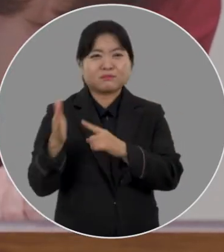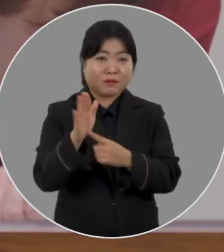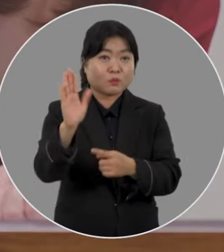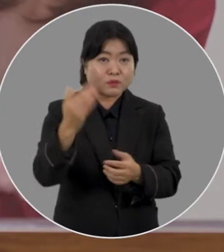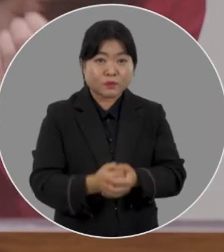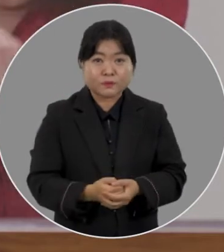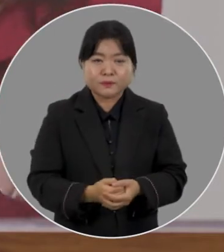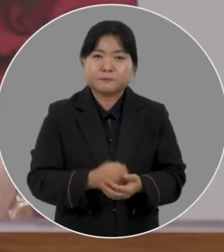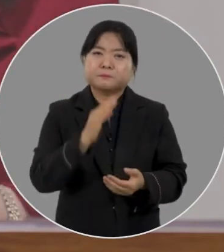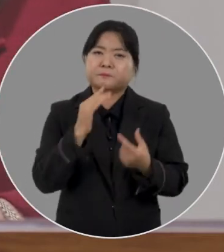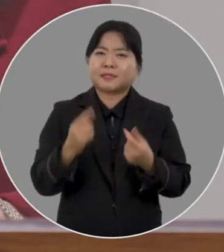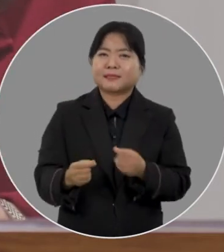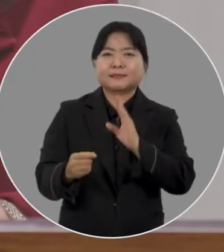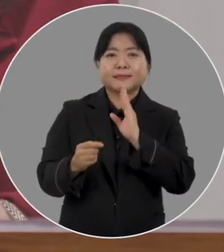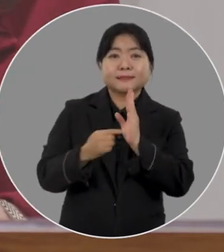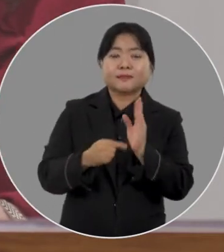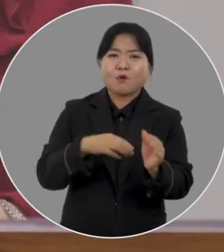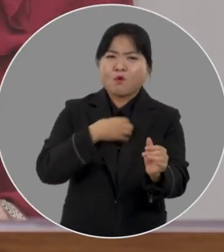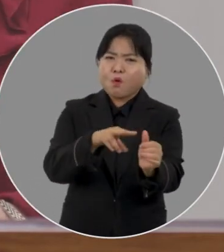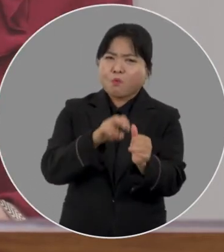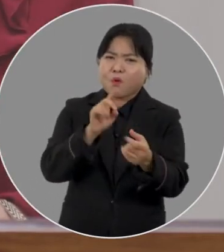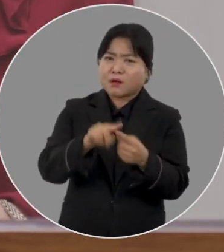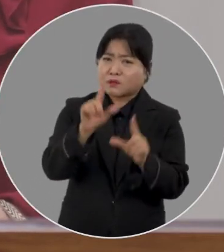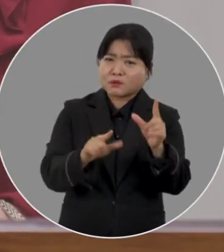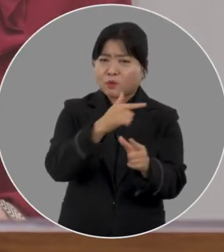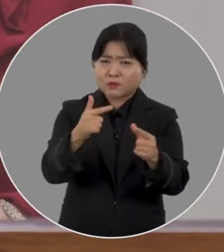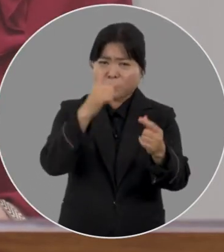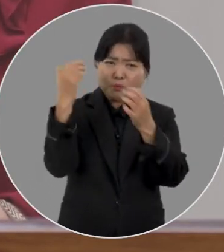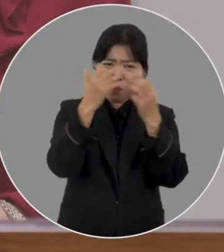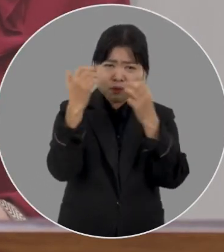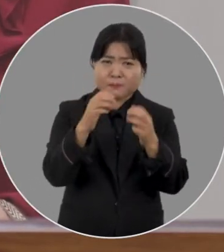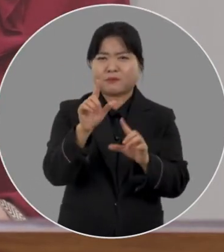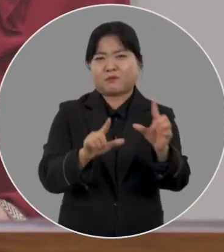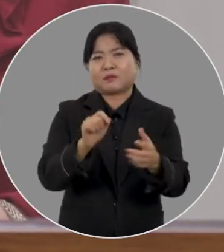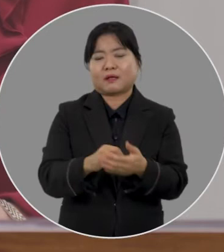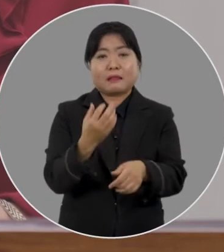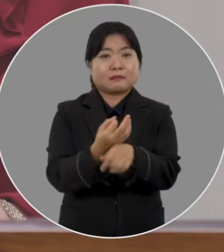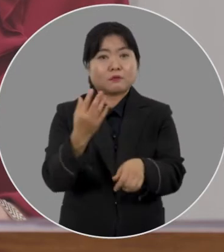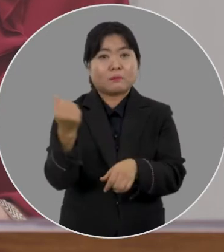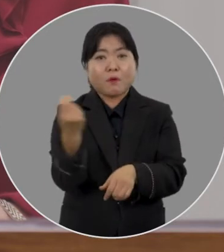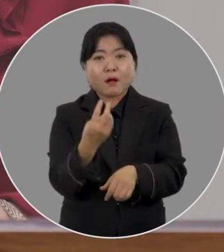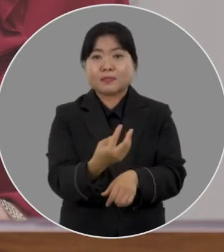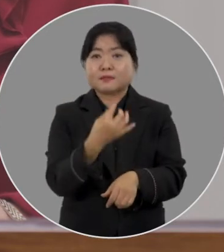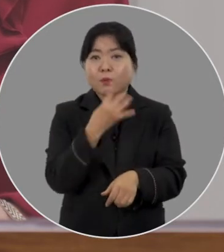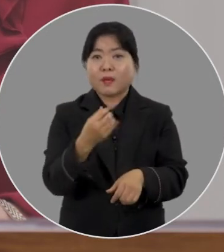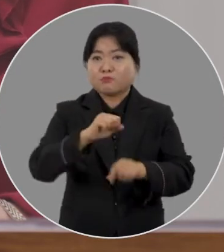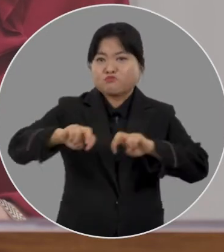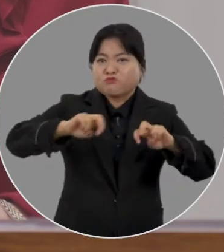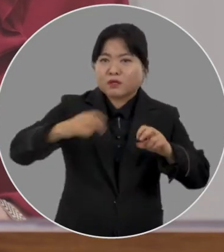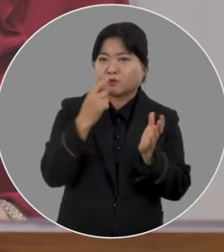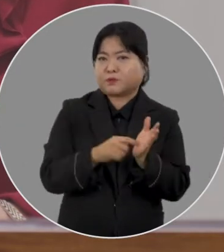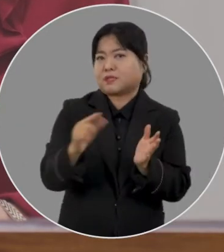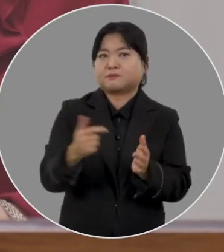예. 사실 이 혐오라고 하는 현상은 굉장히 복잡한 현상이고요. 뭐 단순하게 몇 가지로 분석하기는 쉽진